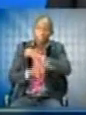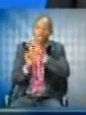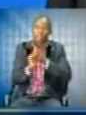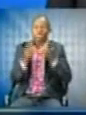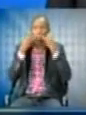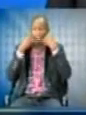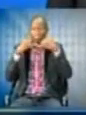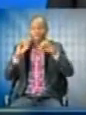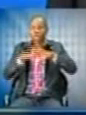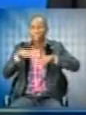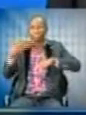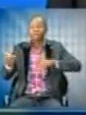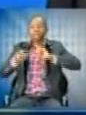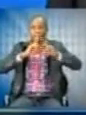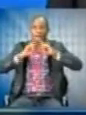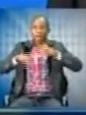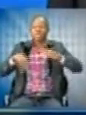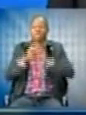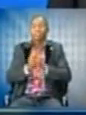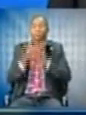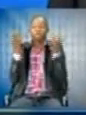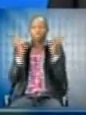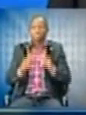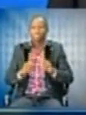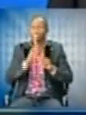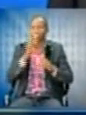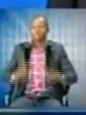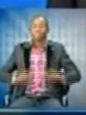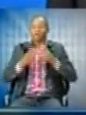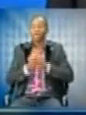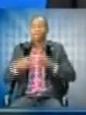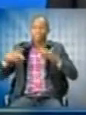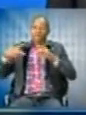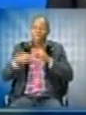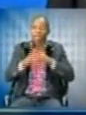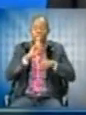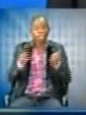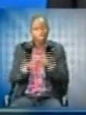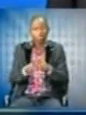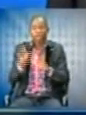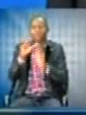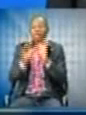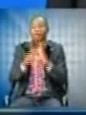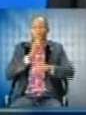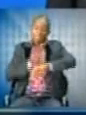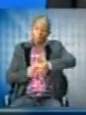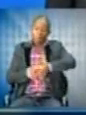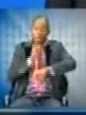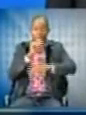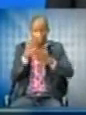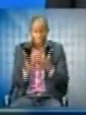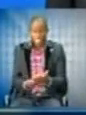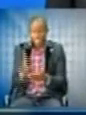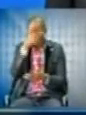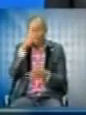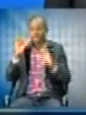prononcé là-dessus. Pour lui, dès son vivant, les découpages sont constitutionnels, mais le moment n'est pas le bienvenu, car